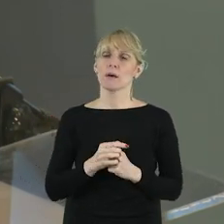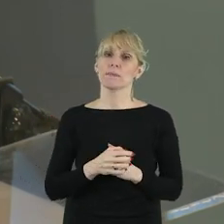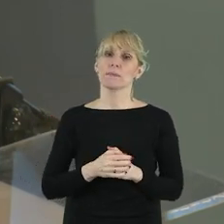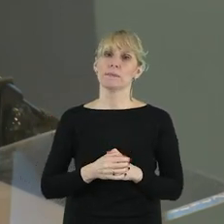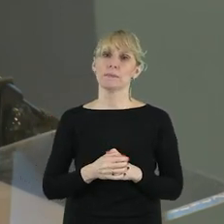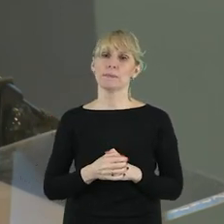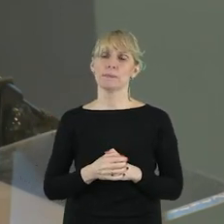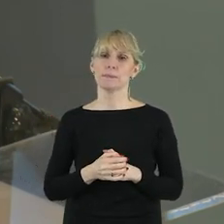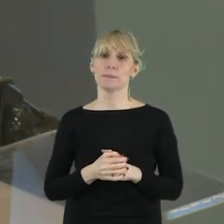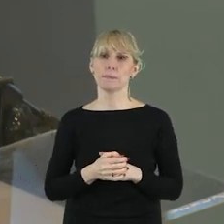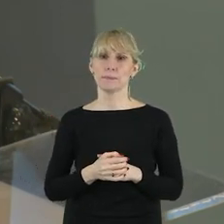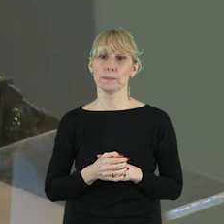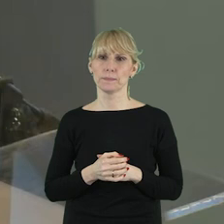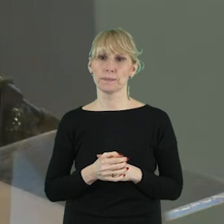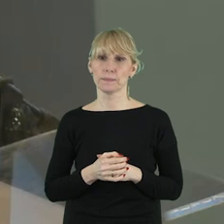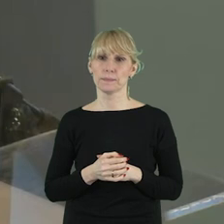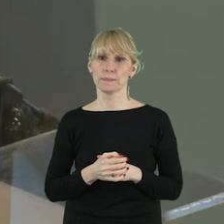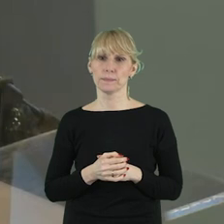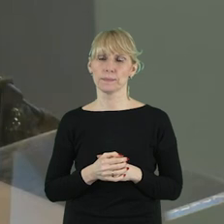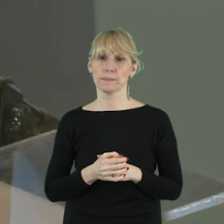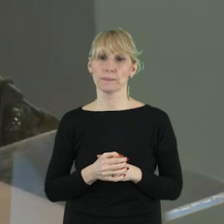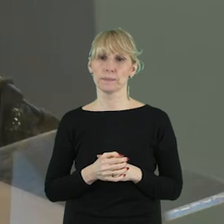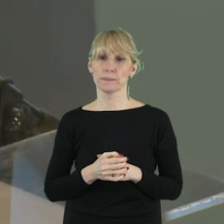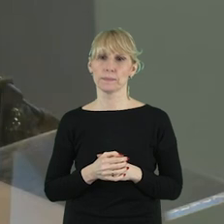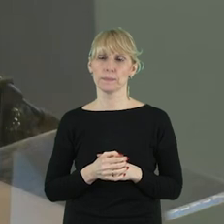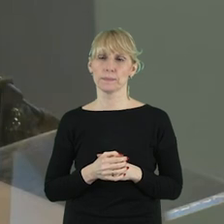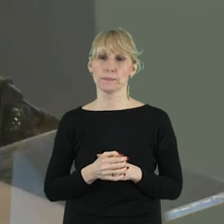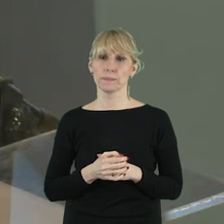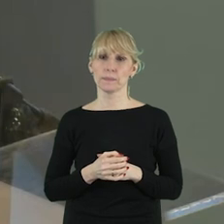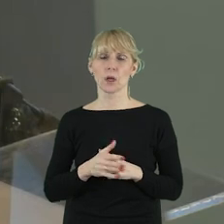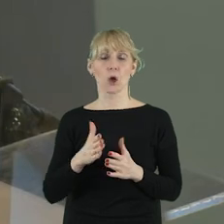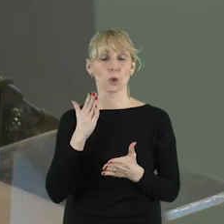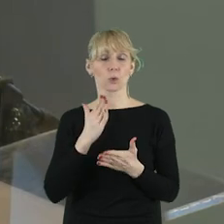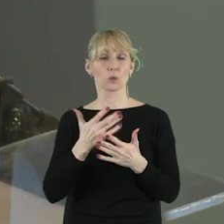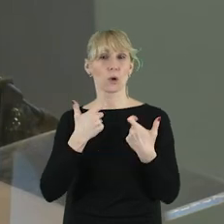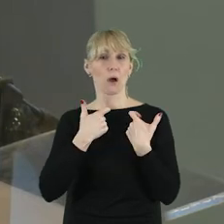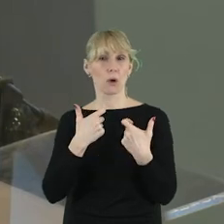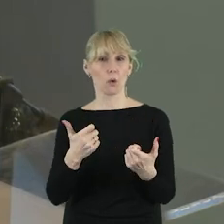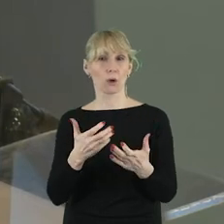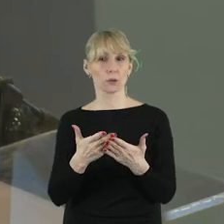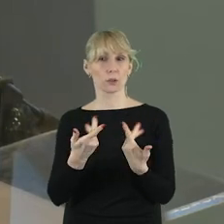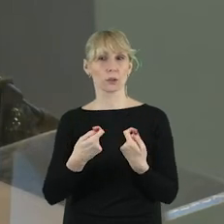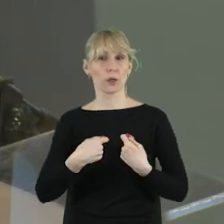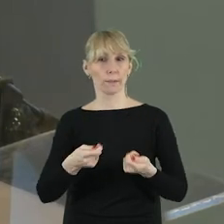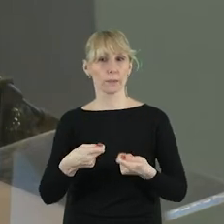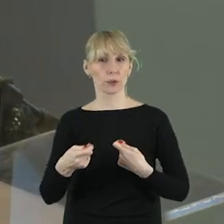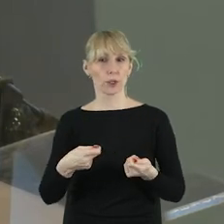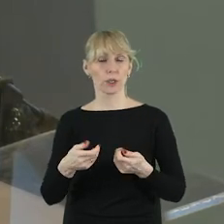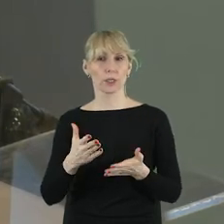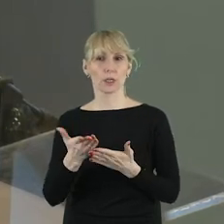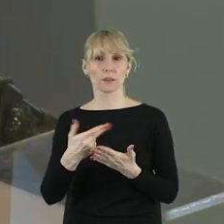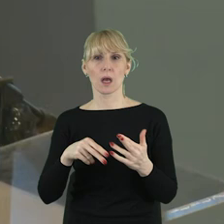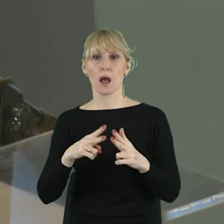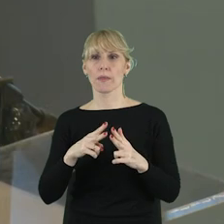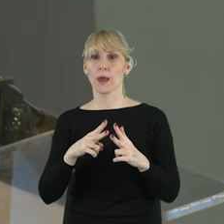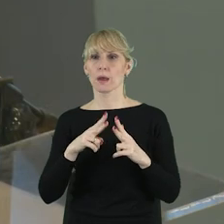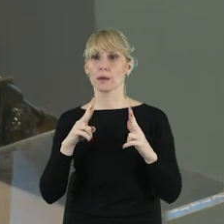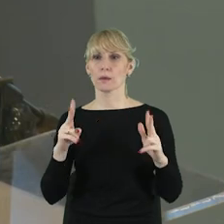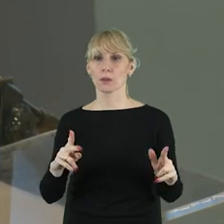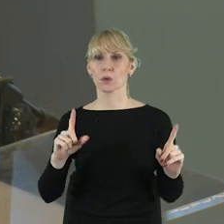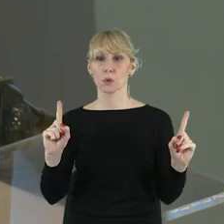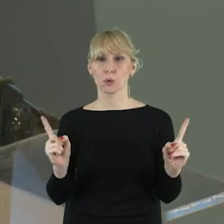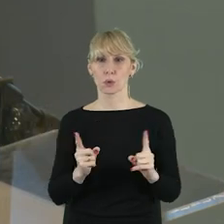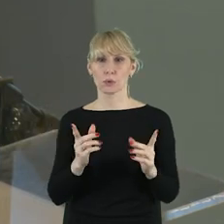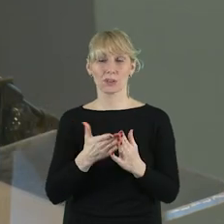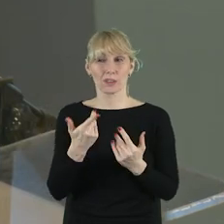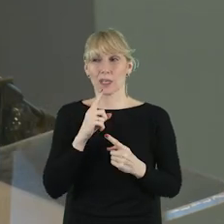ogłosiliście Państwo przetarg na tak krótki okres i można było się spodziewać, że nikt się do niego nie zgłosi, bo to trzeba było rok temu